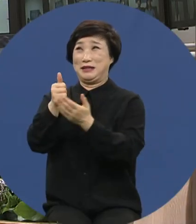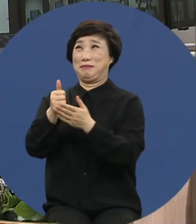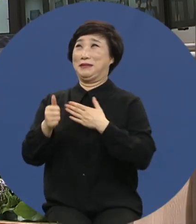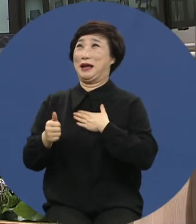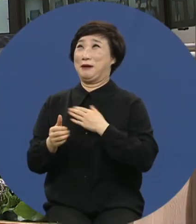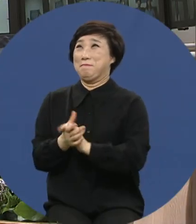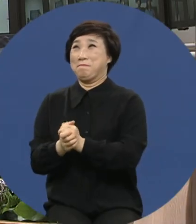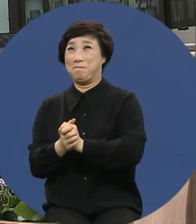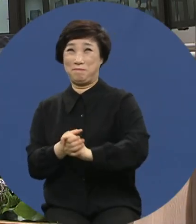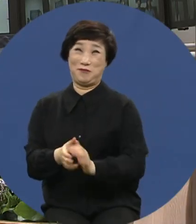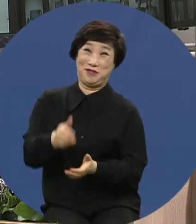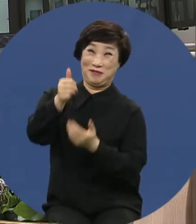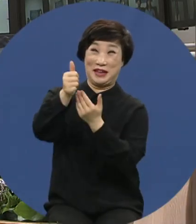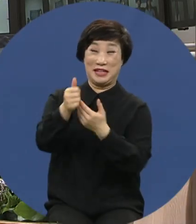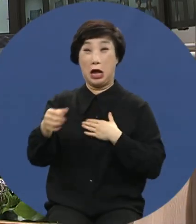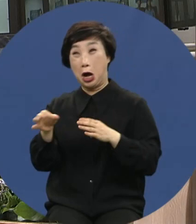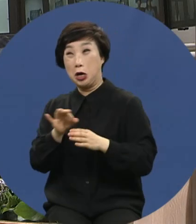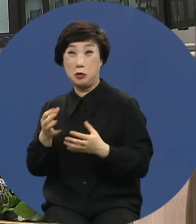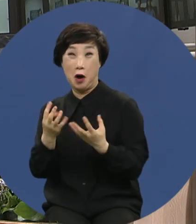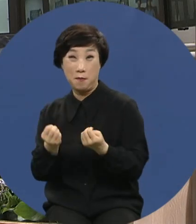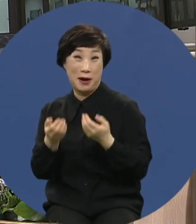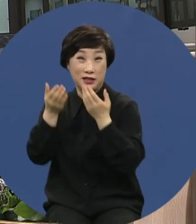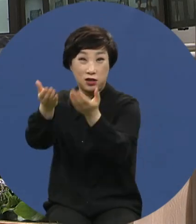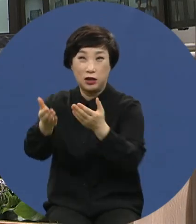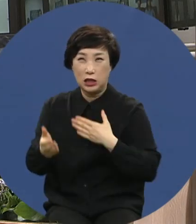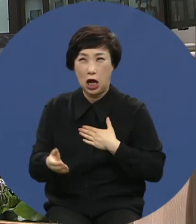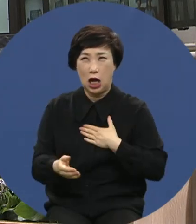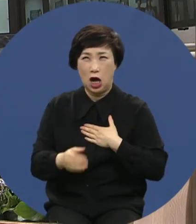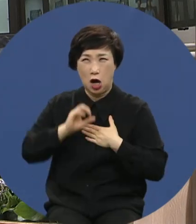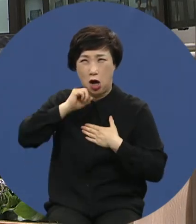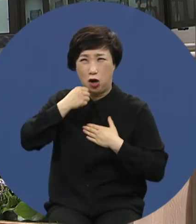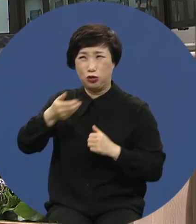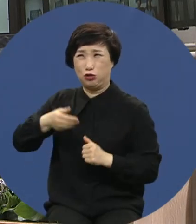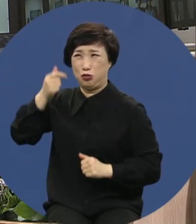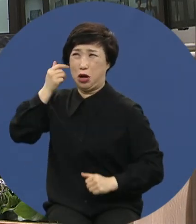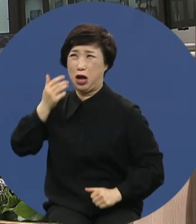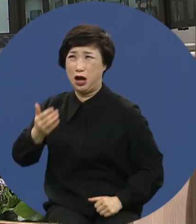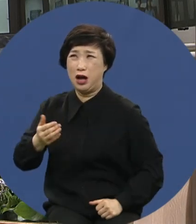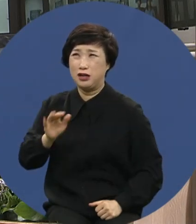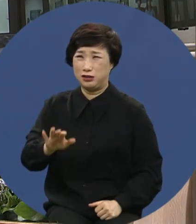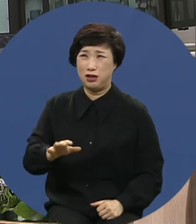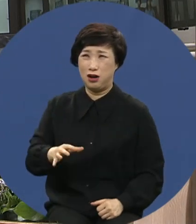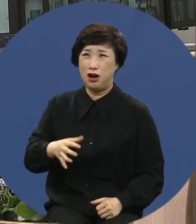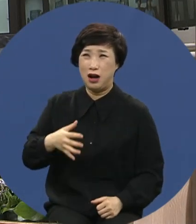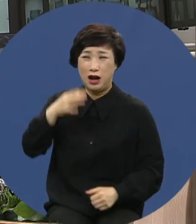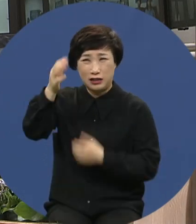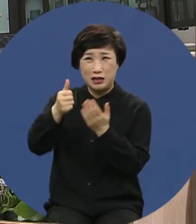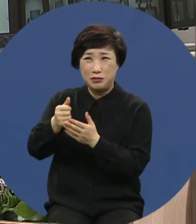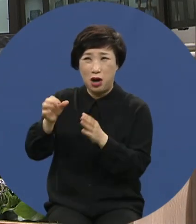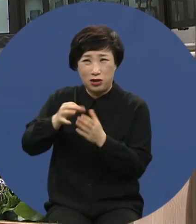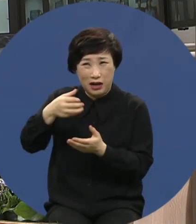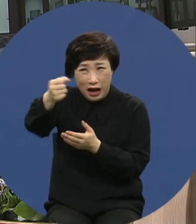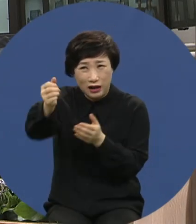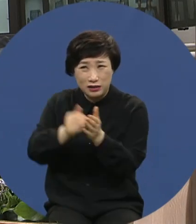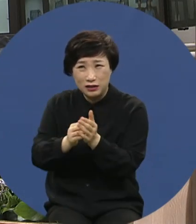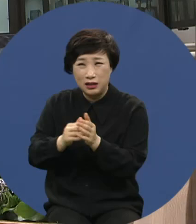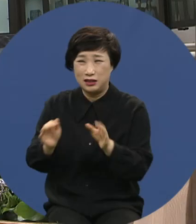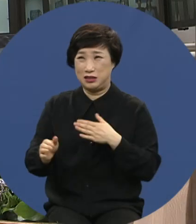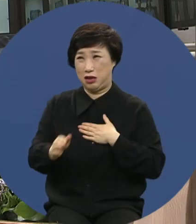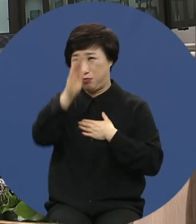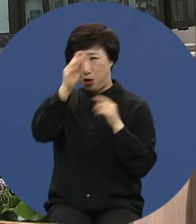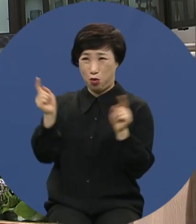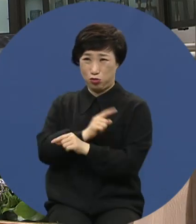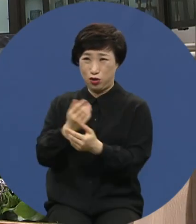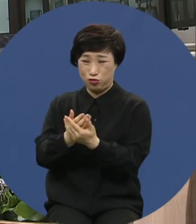앞에 이만큼 헌금했는데 나를 고통스럽게 합니까? 그걸 받아먹었으니 나에게 그래도